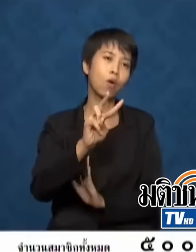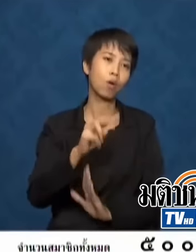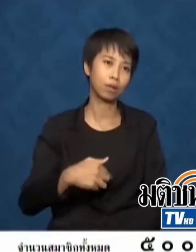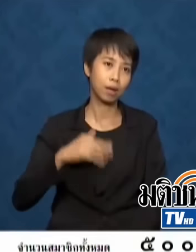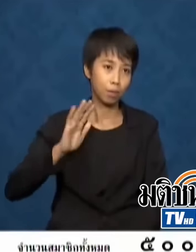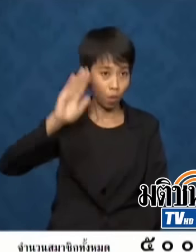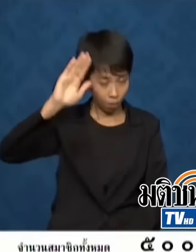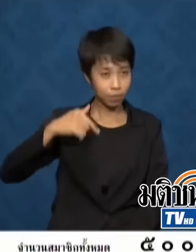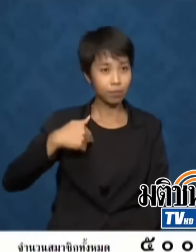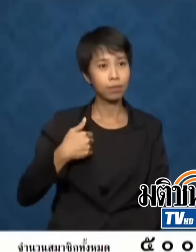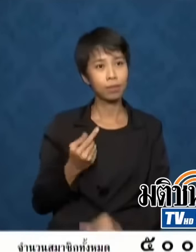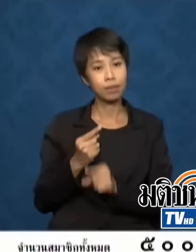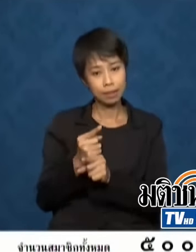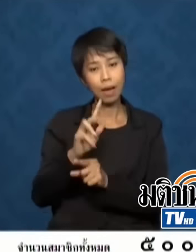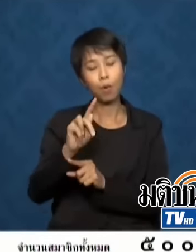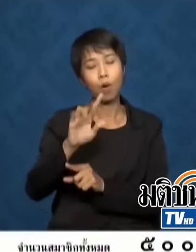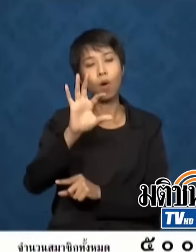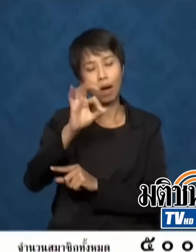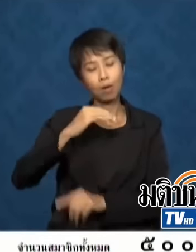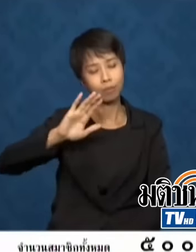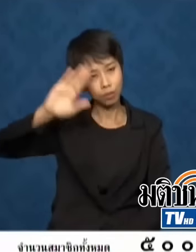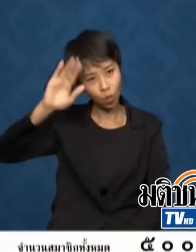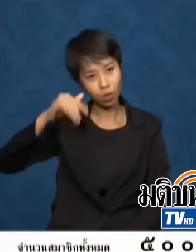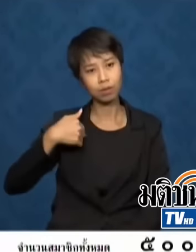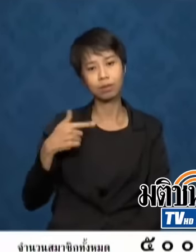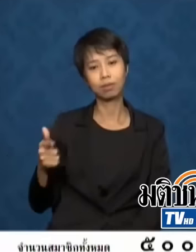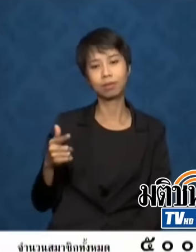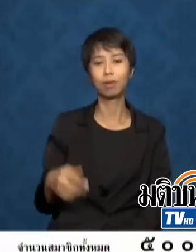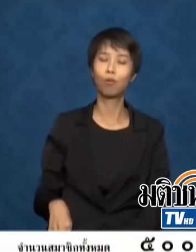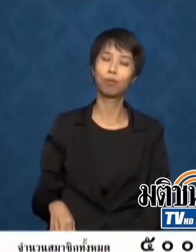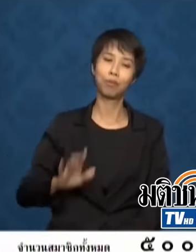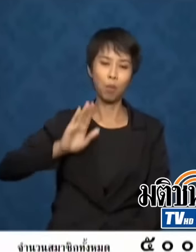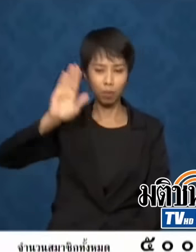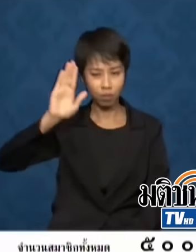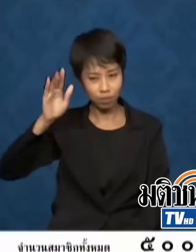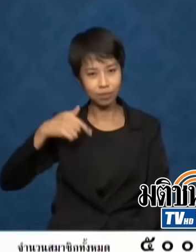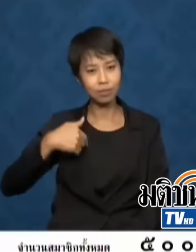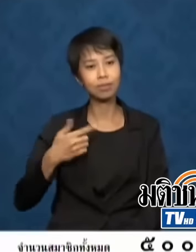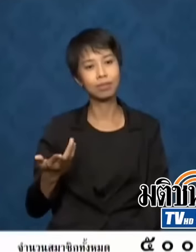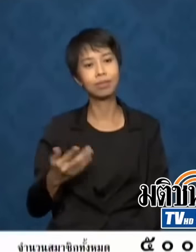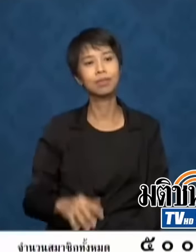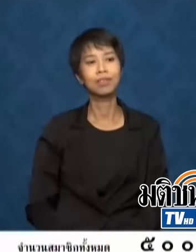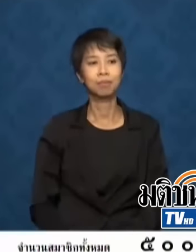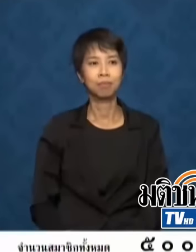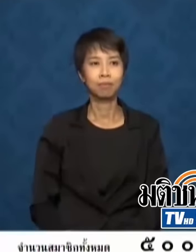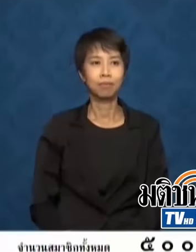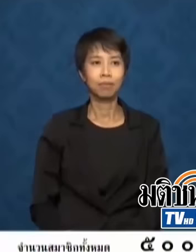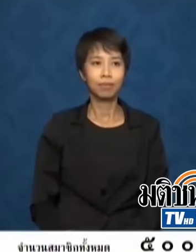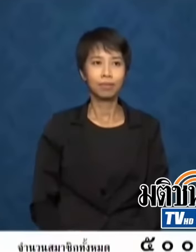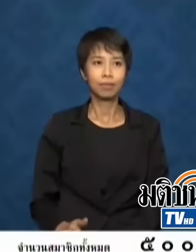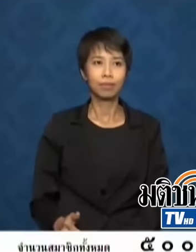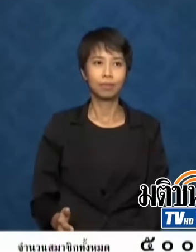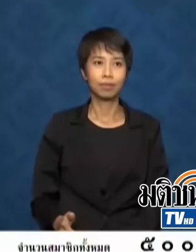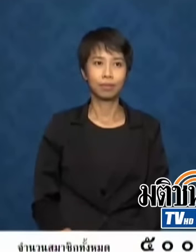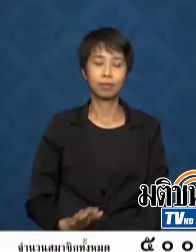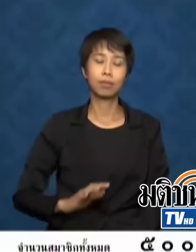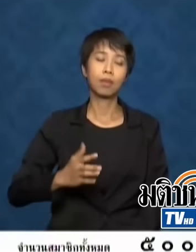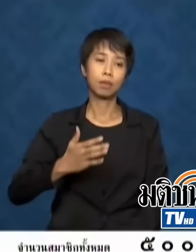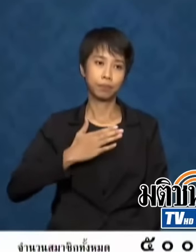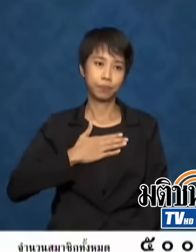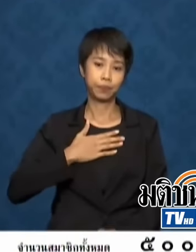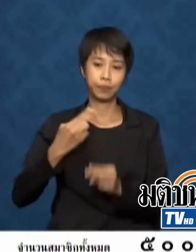ครับ ประท้วงตามข้อบังคับข้อ9ครับ ครับได้ครับ แล้วก็ประท้วงผู้ประท้วงที่ประท้วงตามข้อ69ครับประท้วงซ้ำซากครับท่านประธานวินิจฉัยไปแล้วนะครับ ครับ ท่านประธานผม